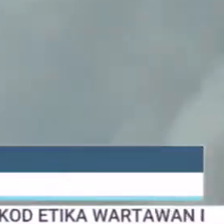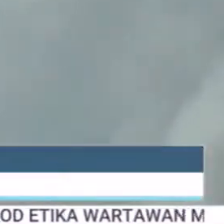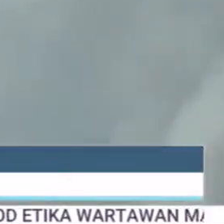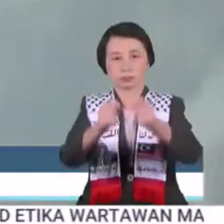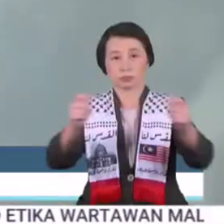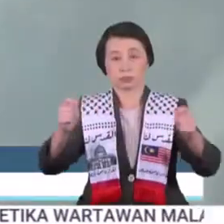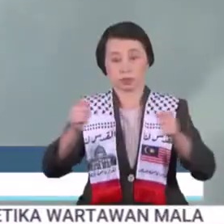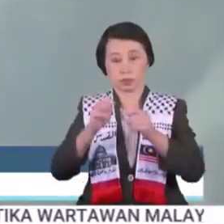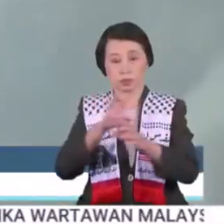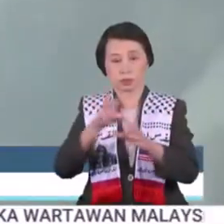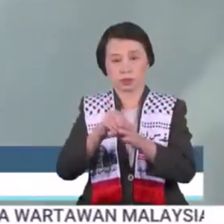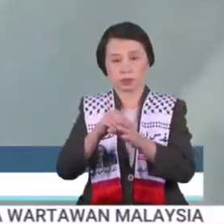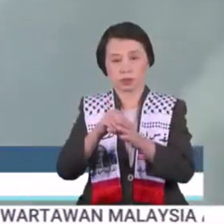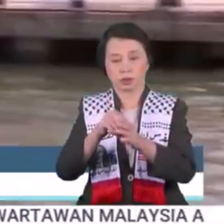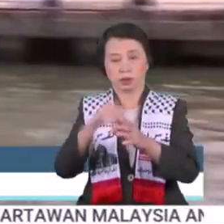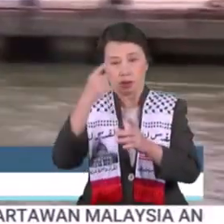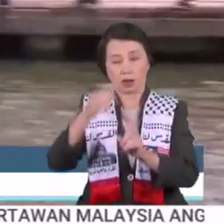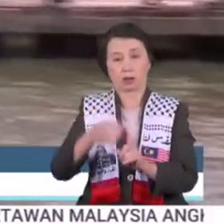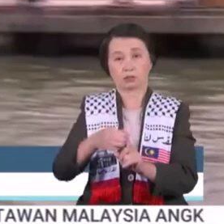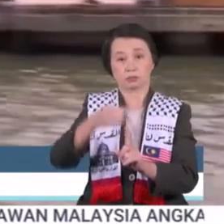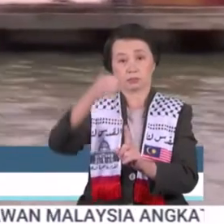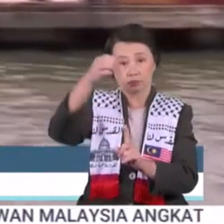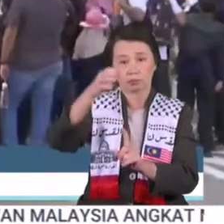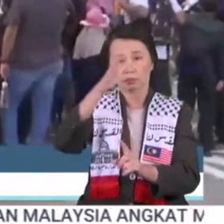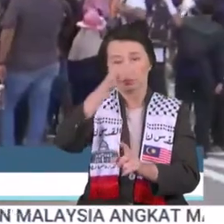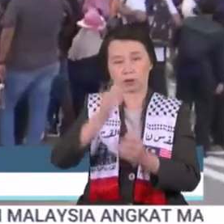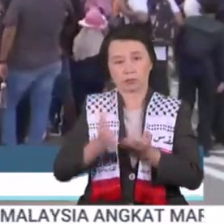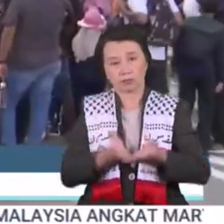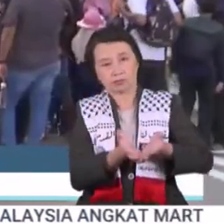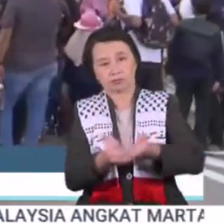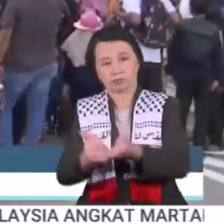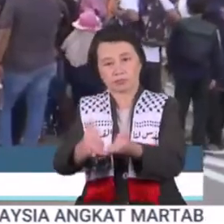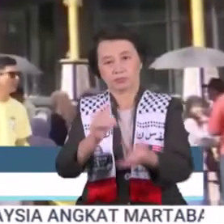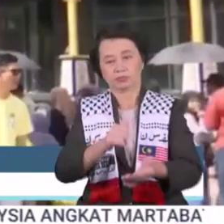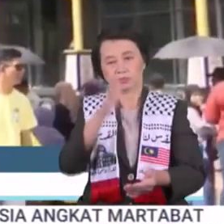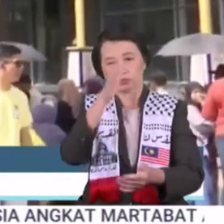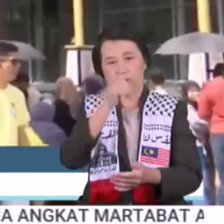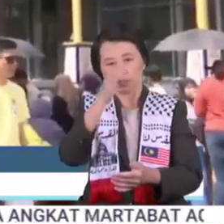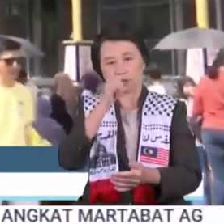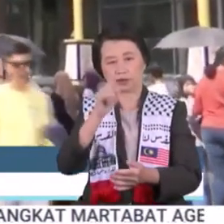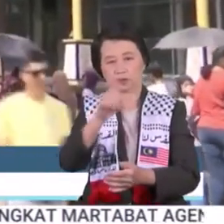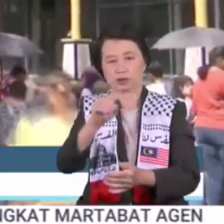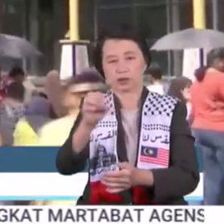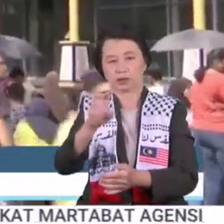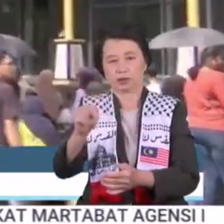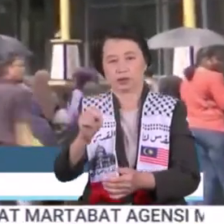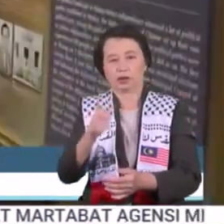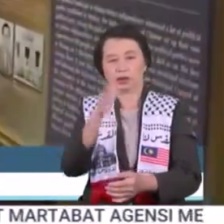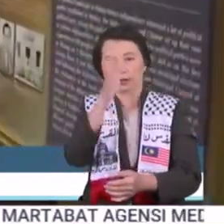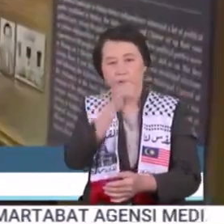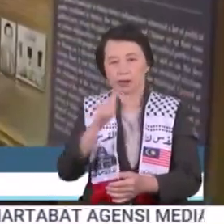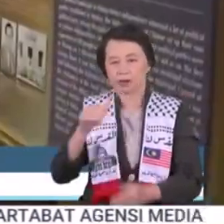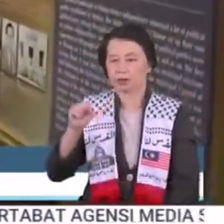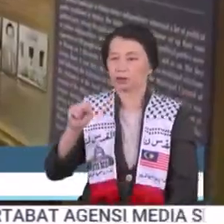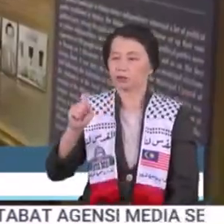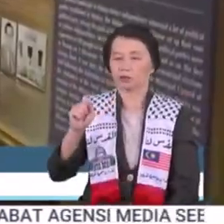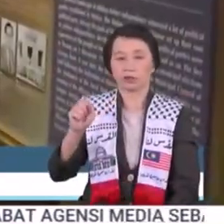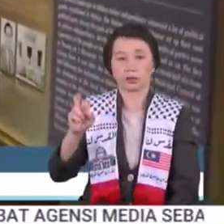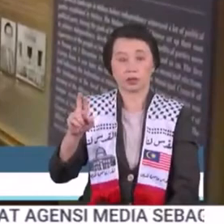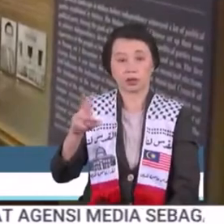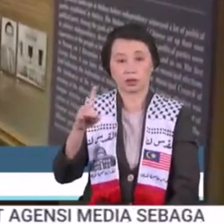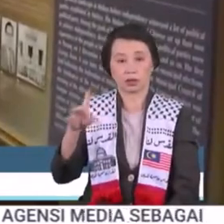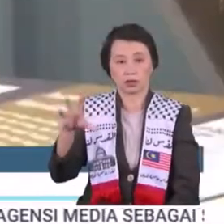Lokasi terlibat termasuk Menara Taman Sari, Melaka River Cruise, Zoo Melaka dan Malaysia Heritage Studio. Juga ke